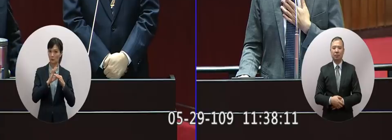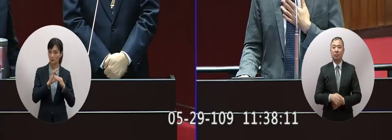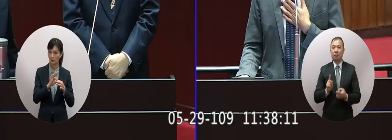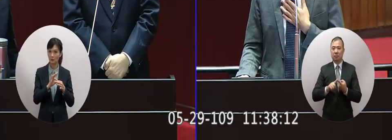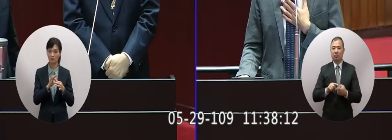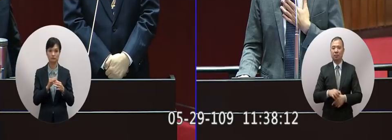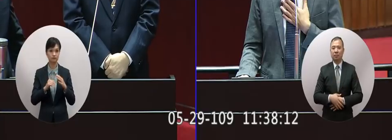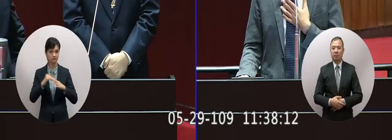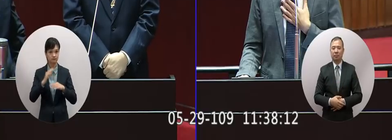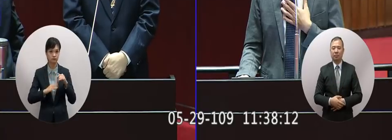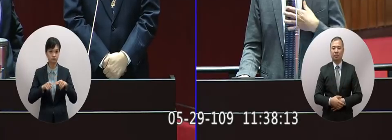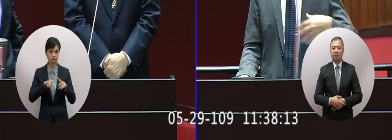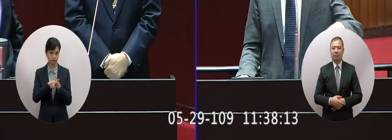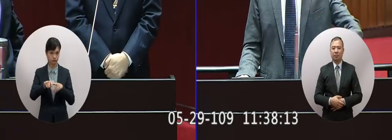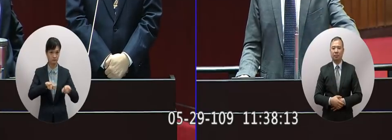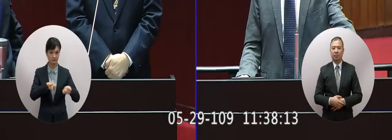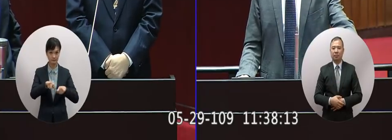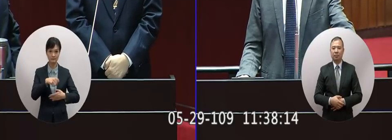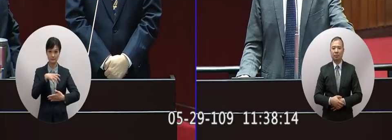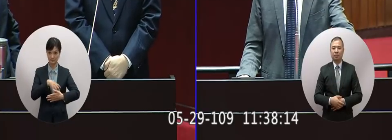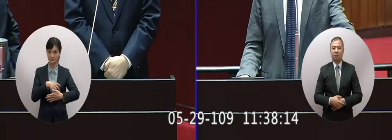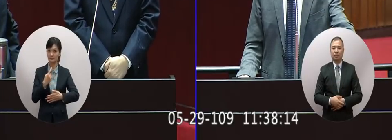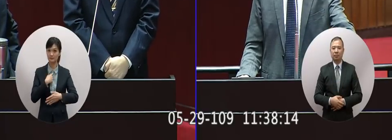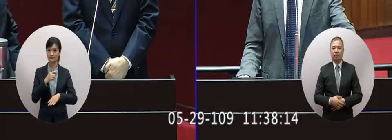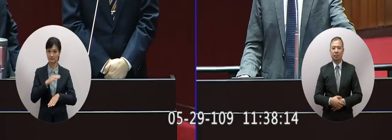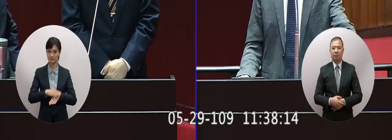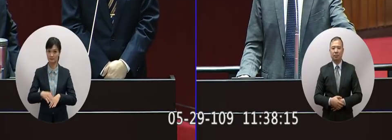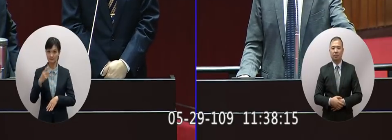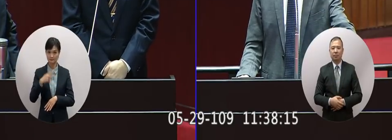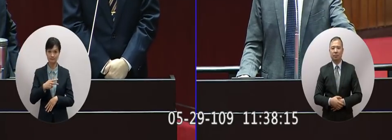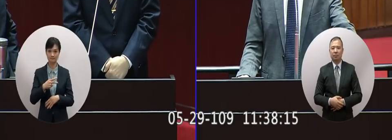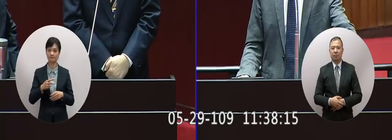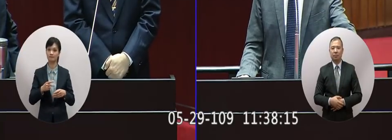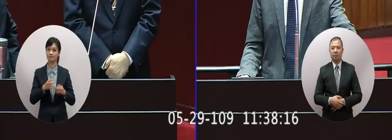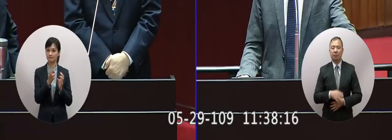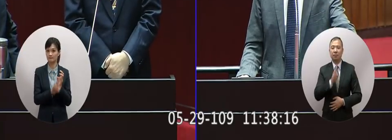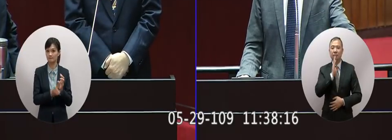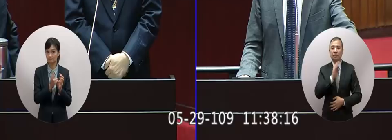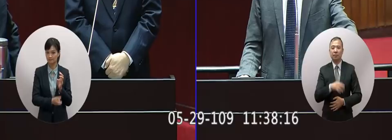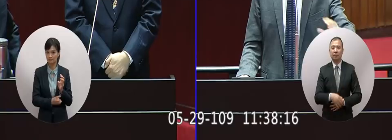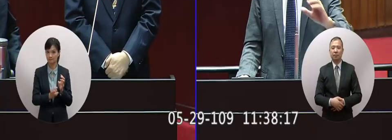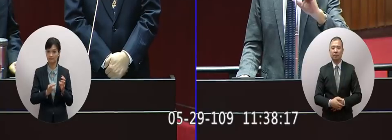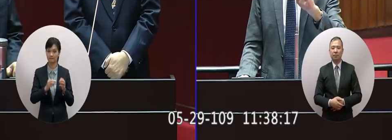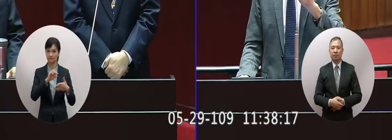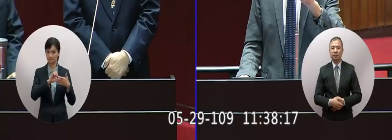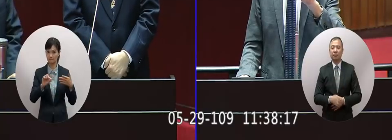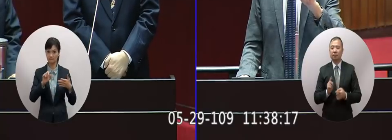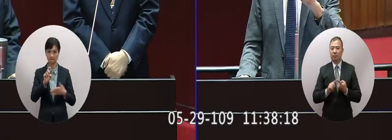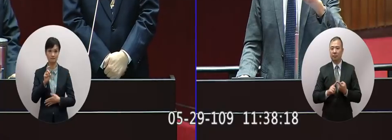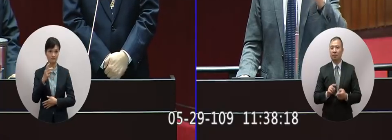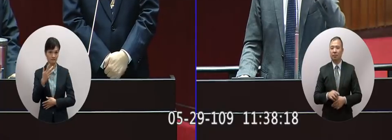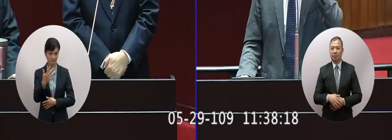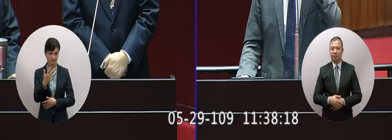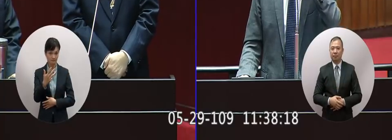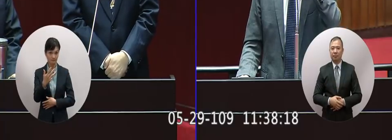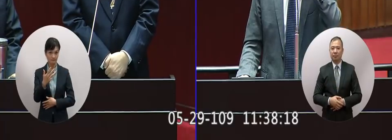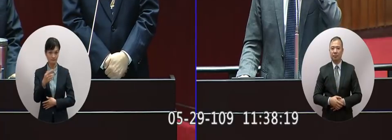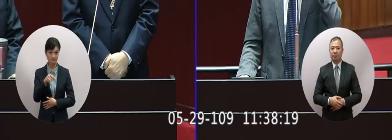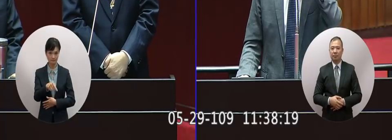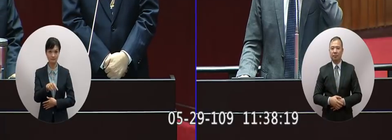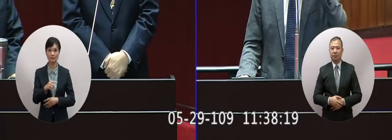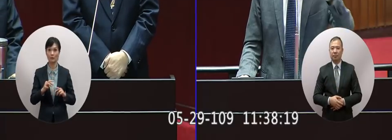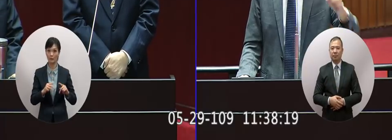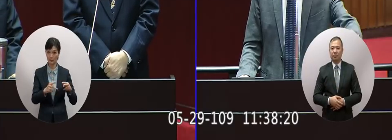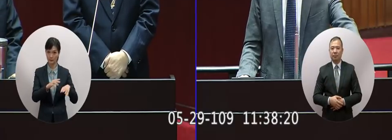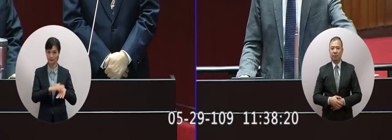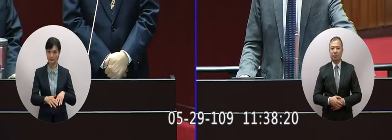专案里面，我们会修这个施行细则第十八条的那个有关第十八条的那个施行细则，